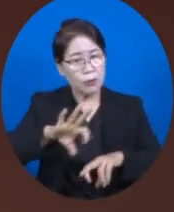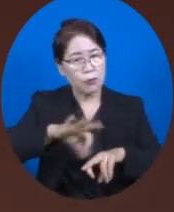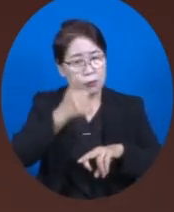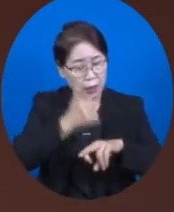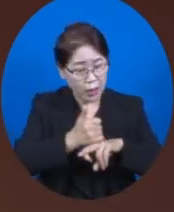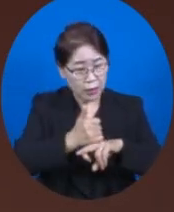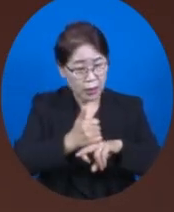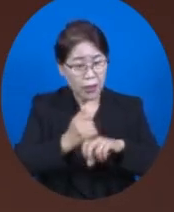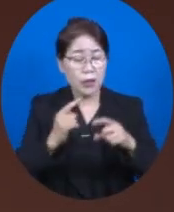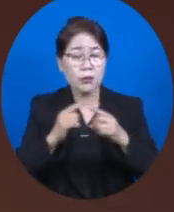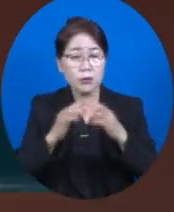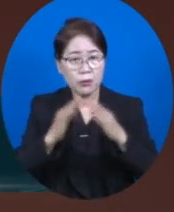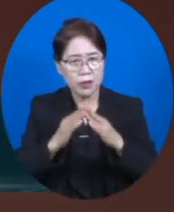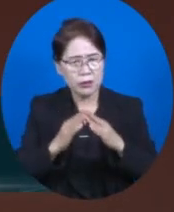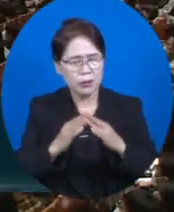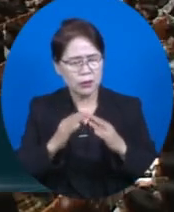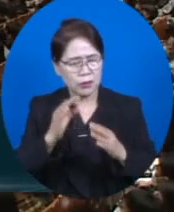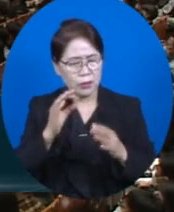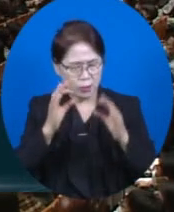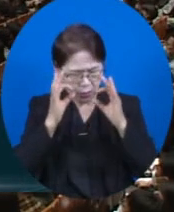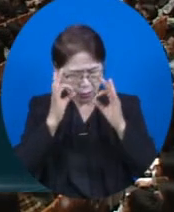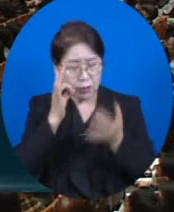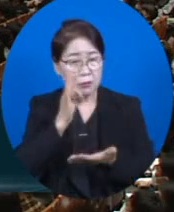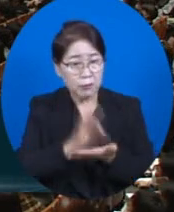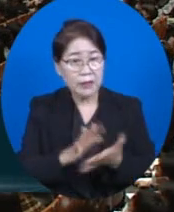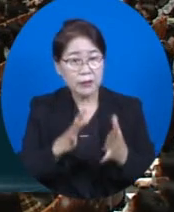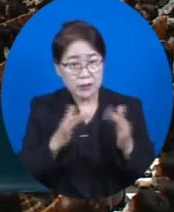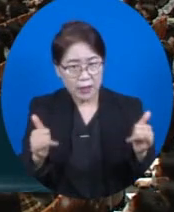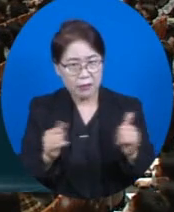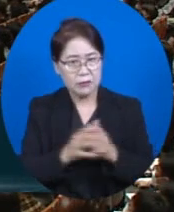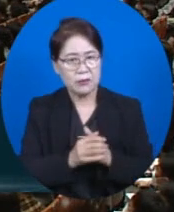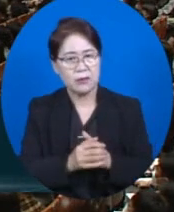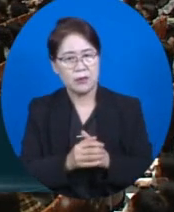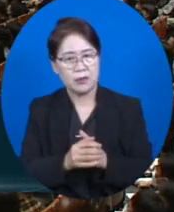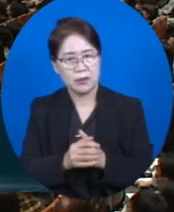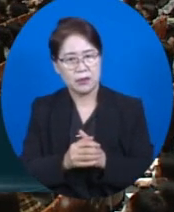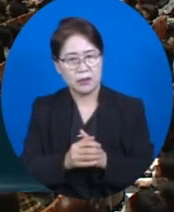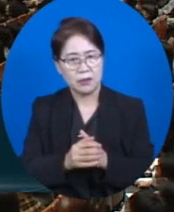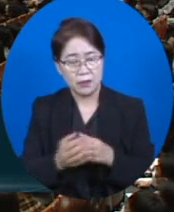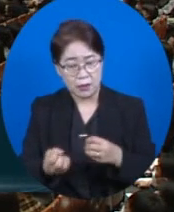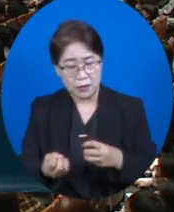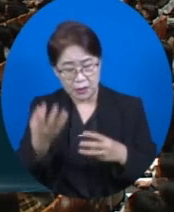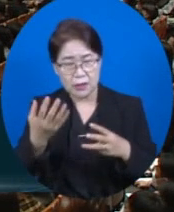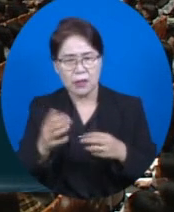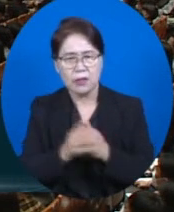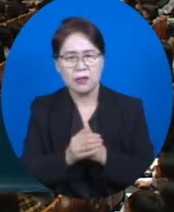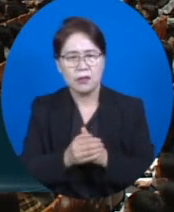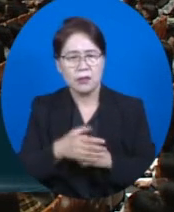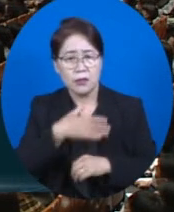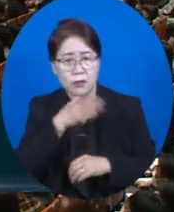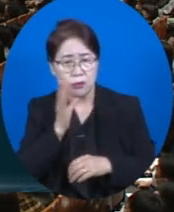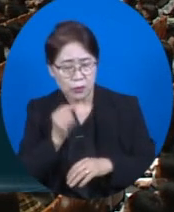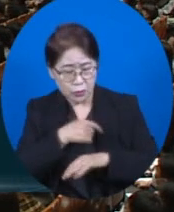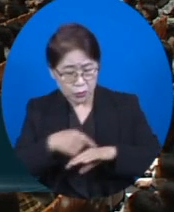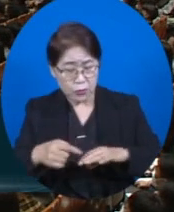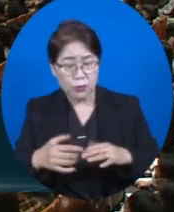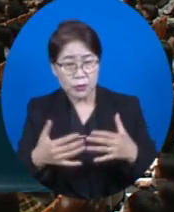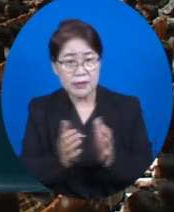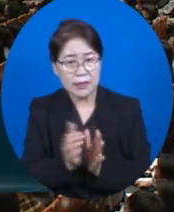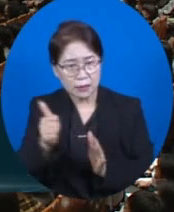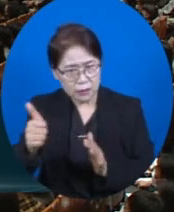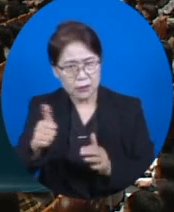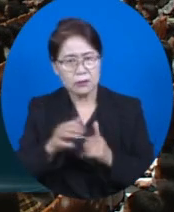우리 한번 말씀을 읽겠습니다 다 같이요 제사장들과 레위 사람들과 나의 많은 족장들은